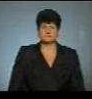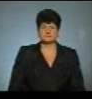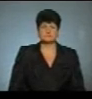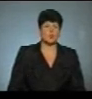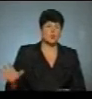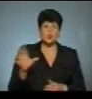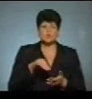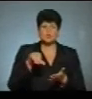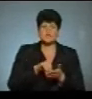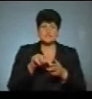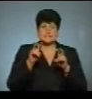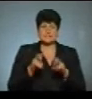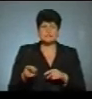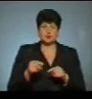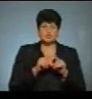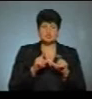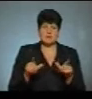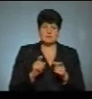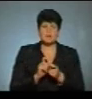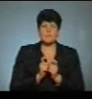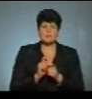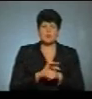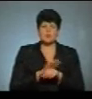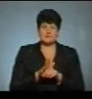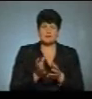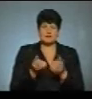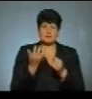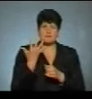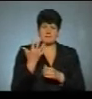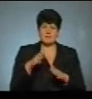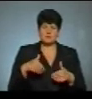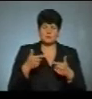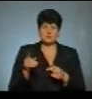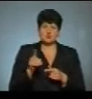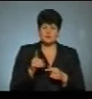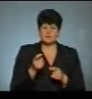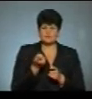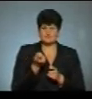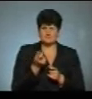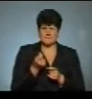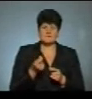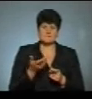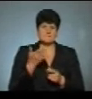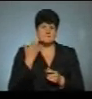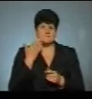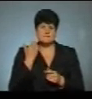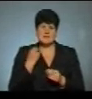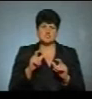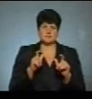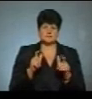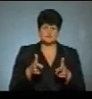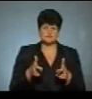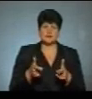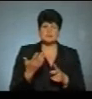Усі учасники засідання Тернопільського штабу для боротьби з коронавірусом підтримали 5 пропозицій щодо часткового відновлення підприємницької діяльності у